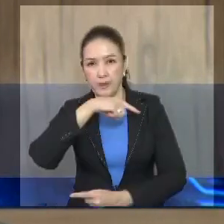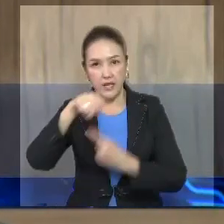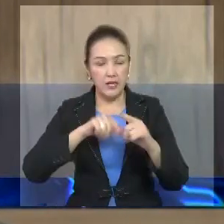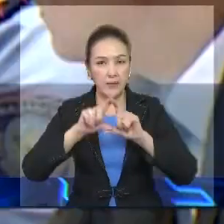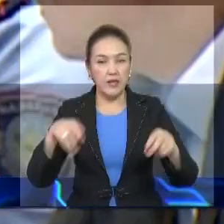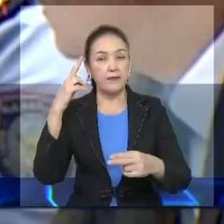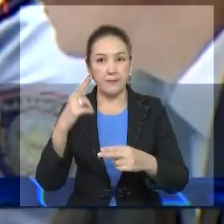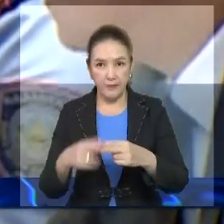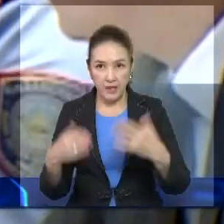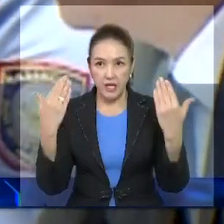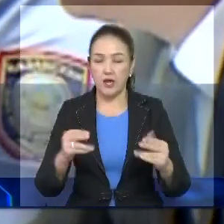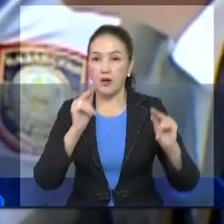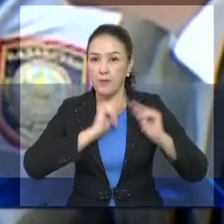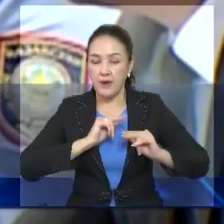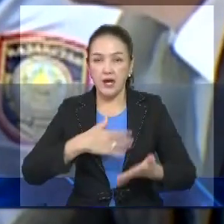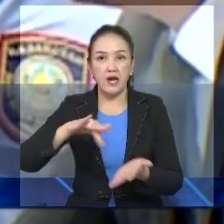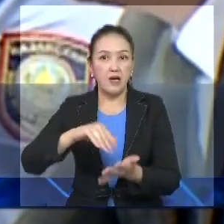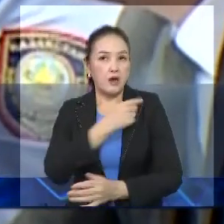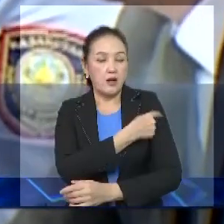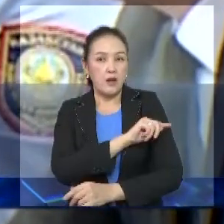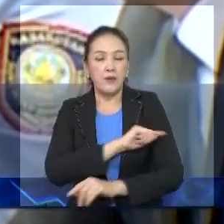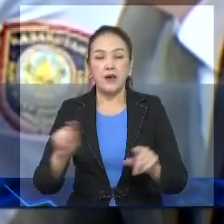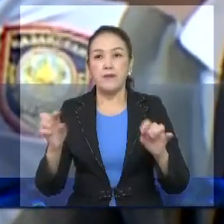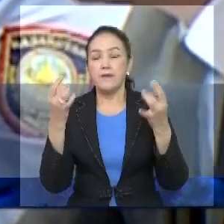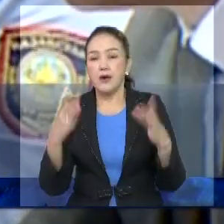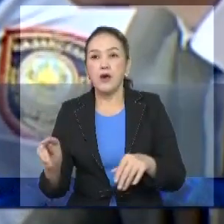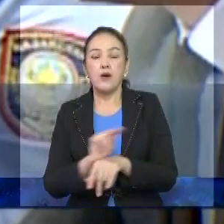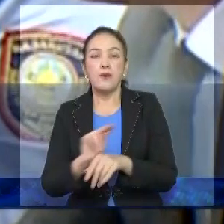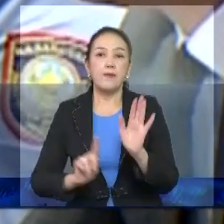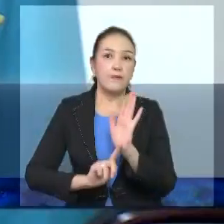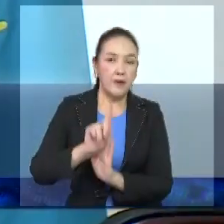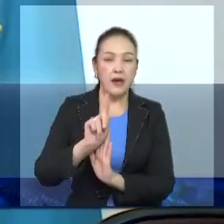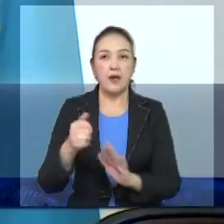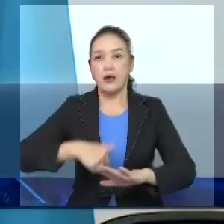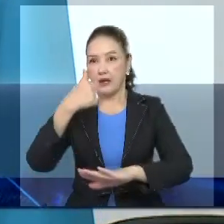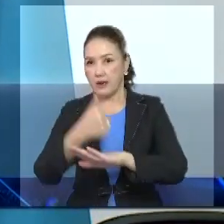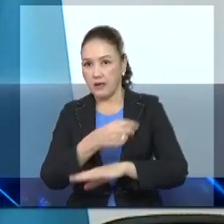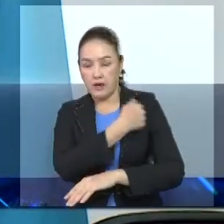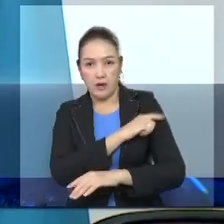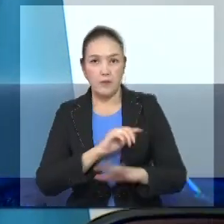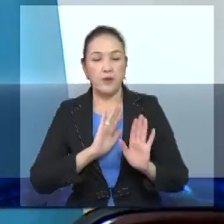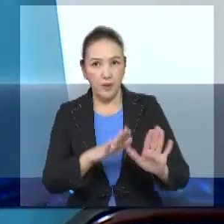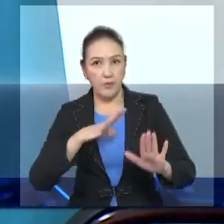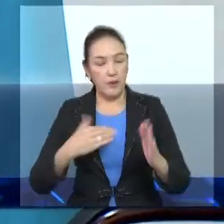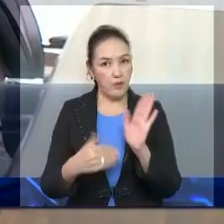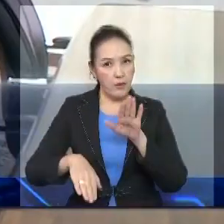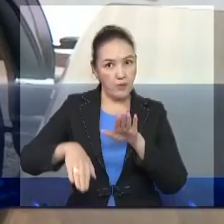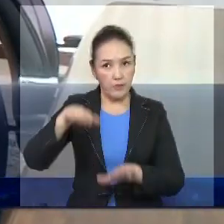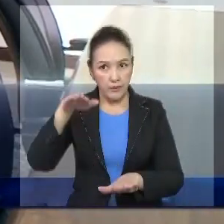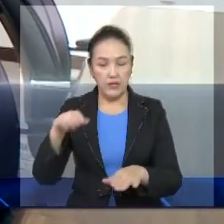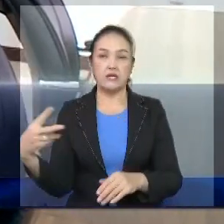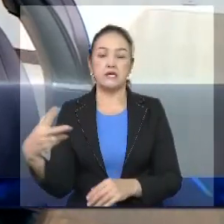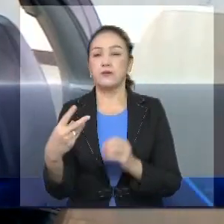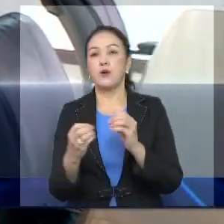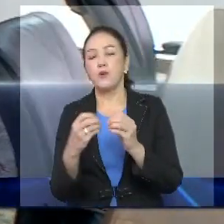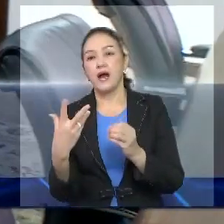мектебін бітірген. Еңбек жолын қалалық емханада қарапайым дәрігерден бастап, бас дәрігердің орынбасары лауазымына дейін көтерілген.